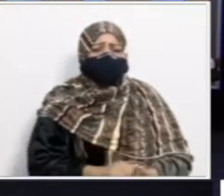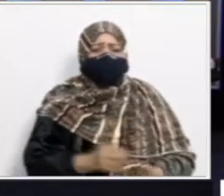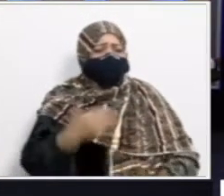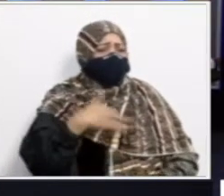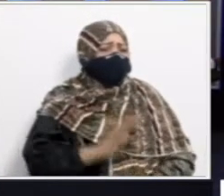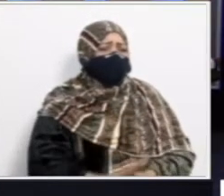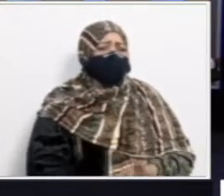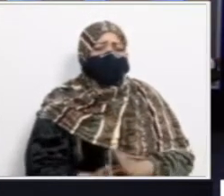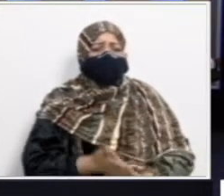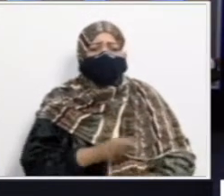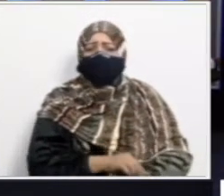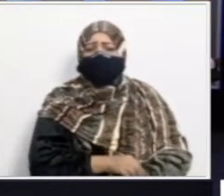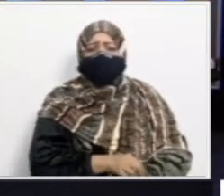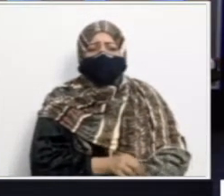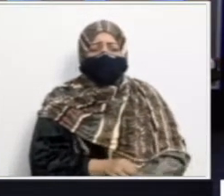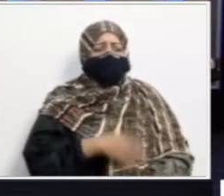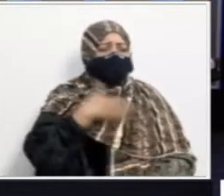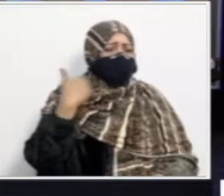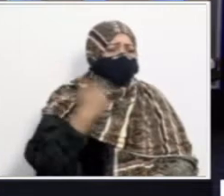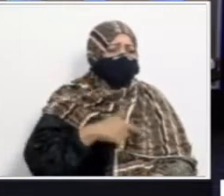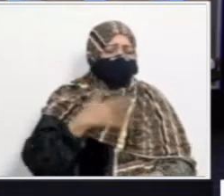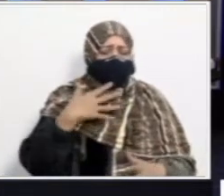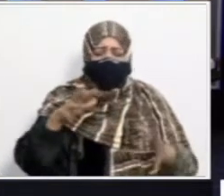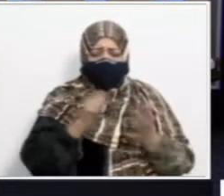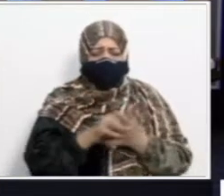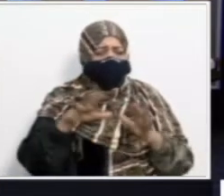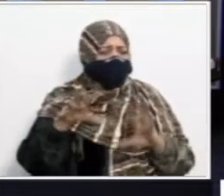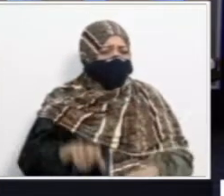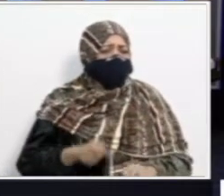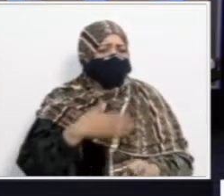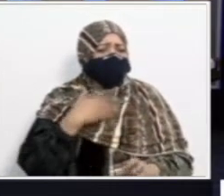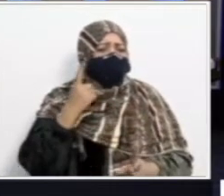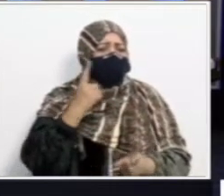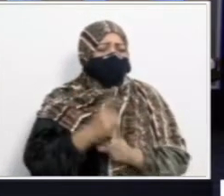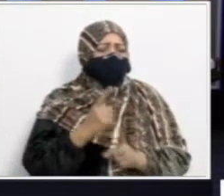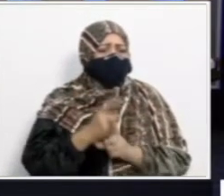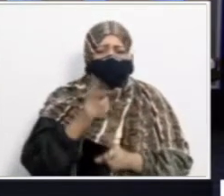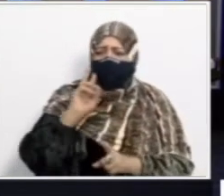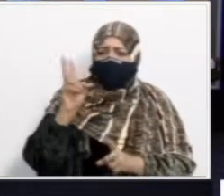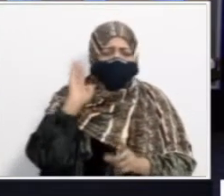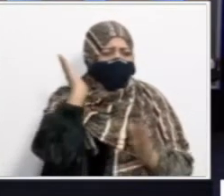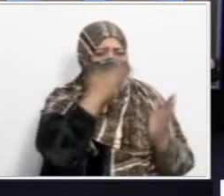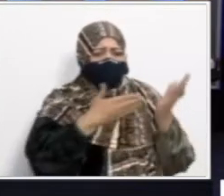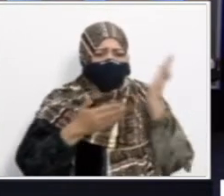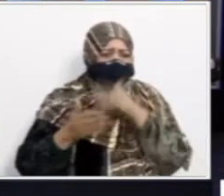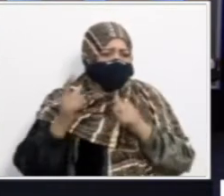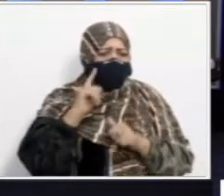يعني استعمال غذائية وإن يشبحنا حتى صاحب المحل عارف القصة يعني ما كرمك الله يسد عني